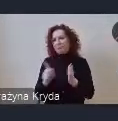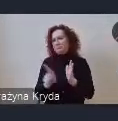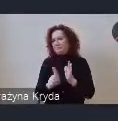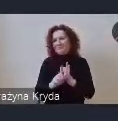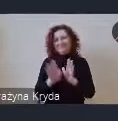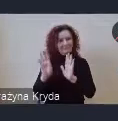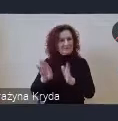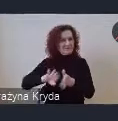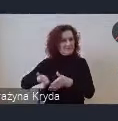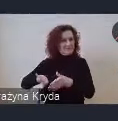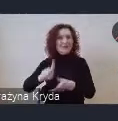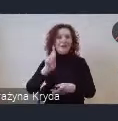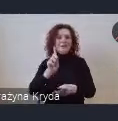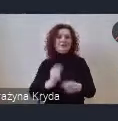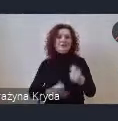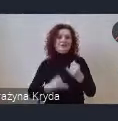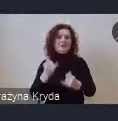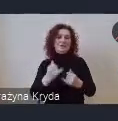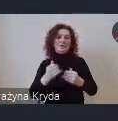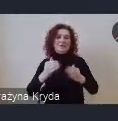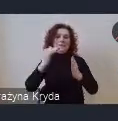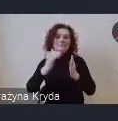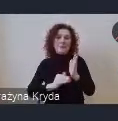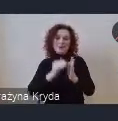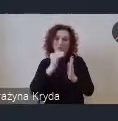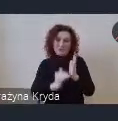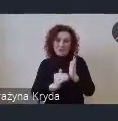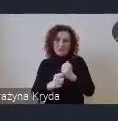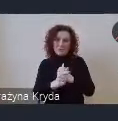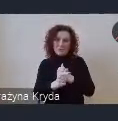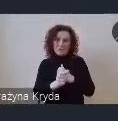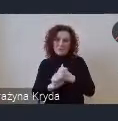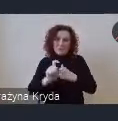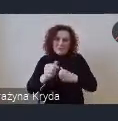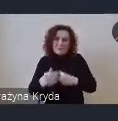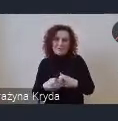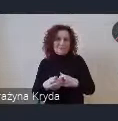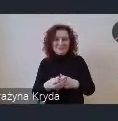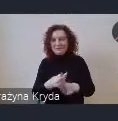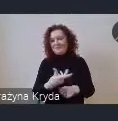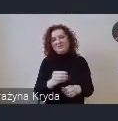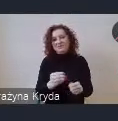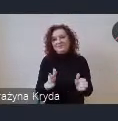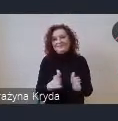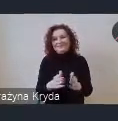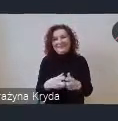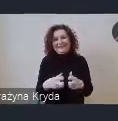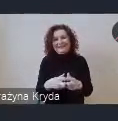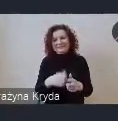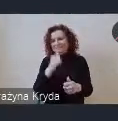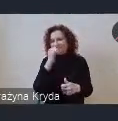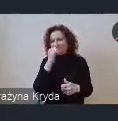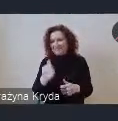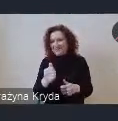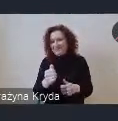na samym końcu natomiast poniżej 70 cm to oczywiste są drzwi które już są krytyczne one uniemożliwiają albo bardzo